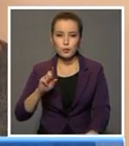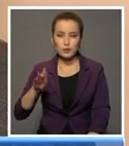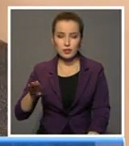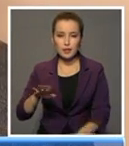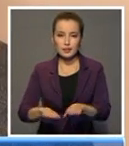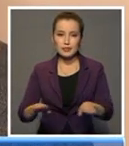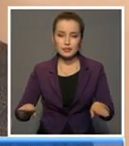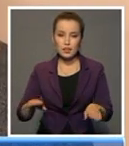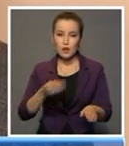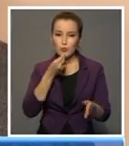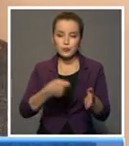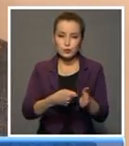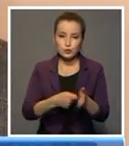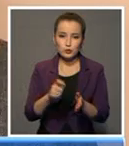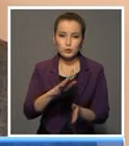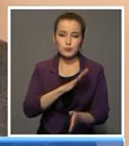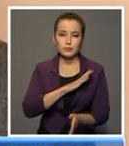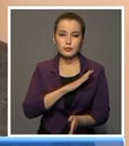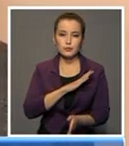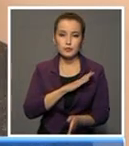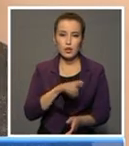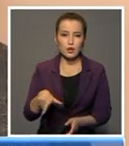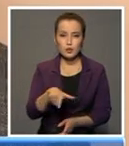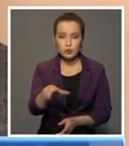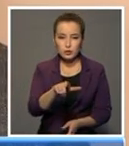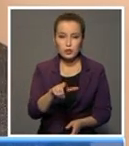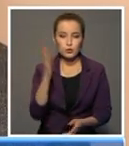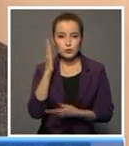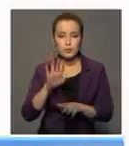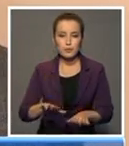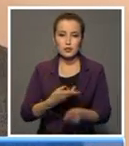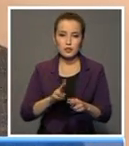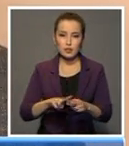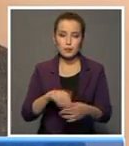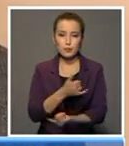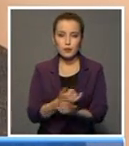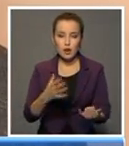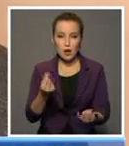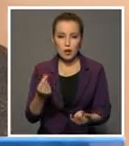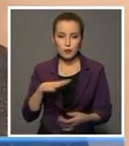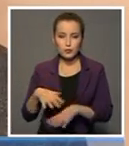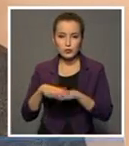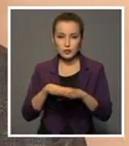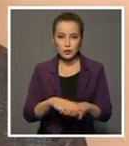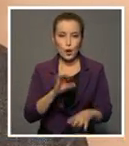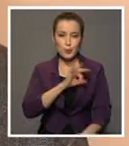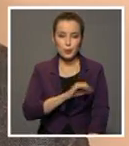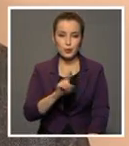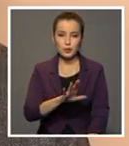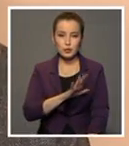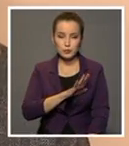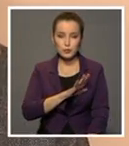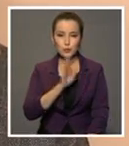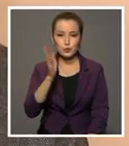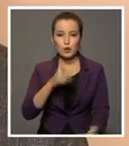балаларды тамақтандыру үшін, тасымалдау үшін және жатқызу үшін. Бөлінген ақшаны игеру үшін оқу